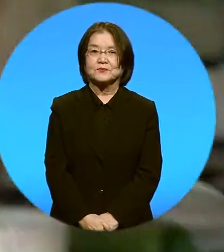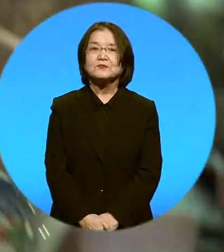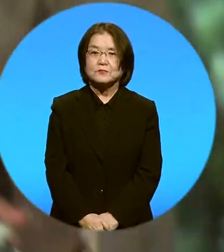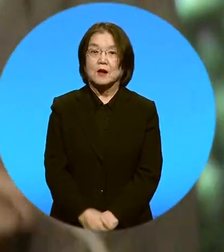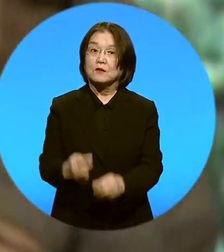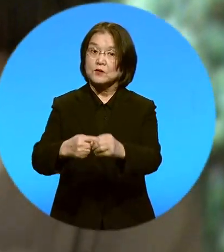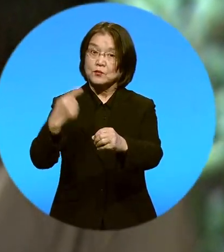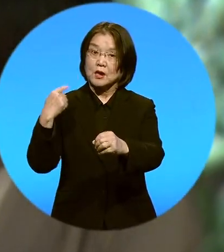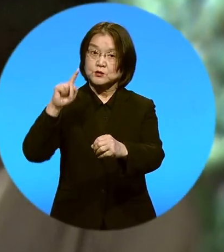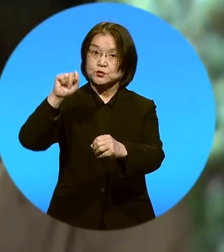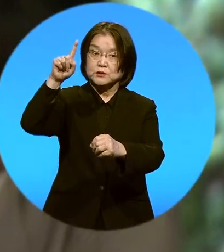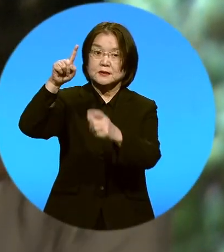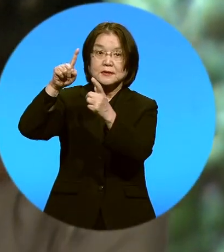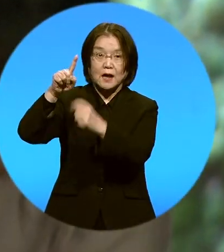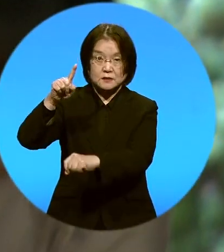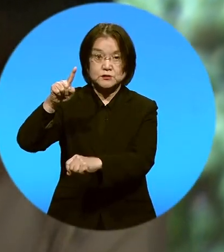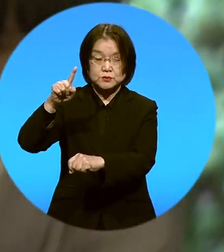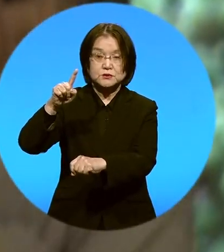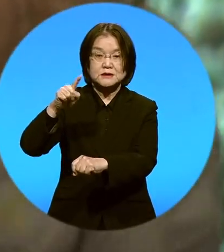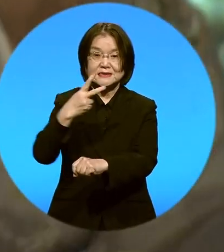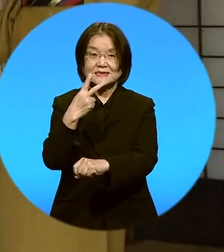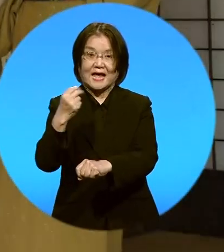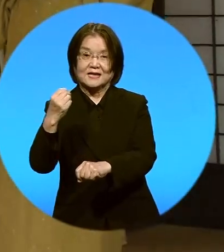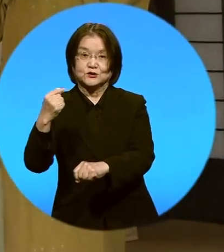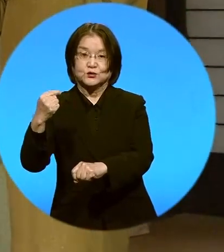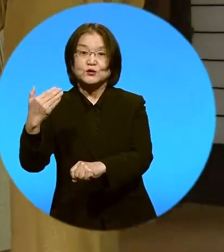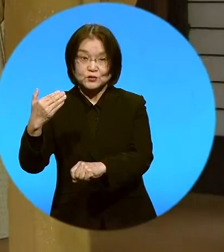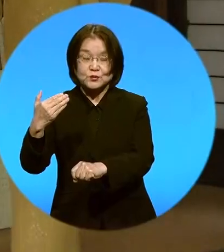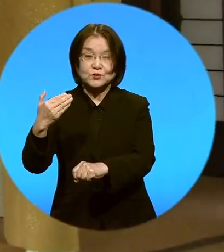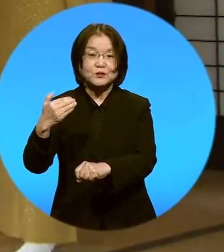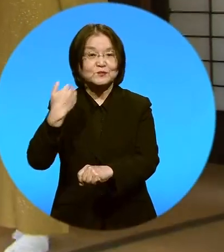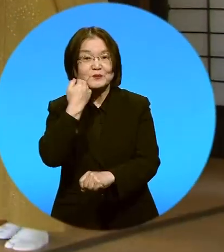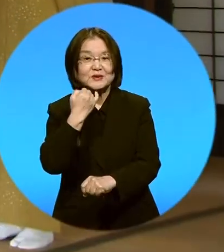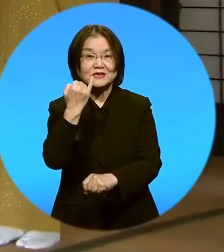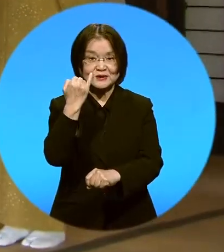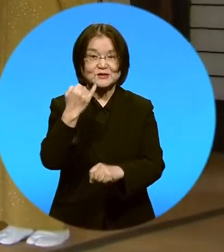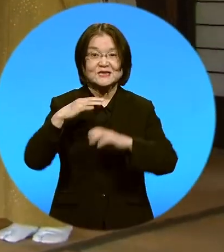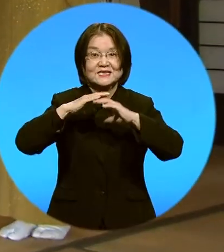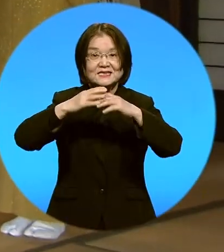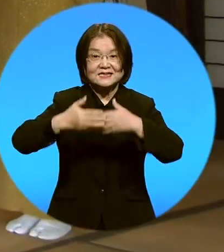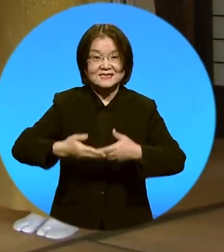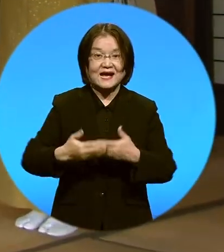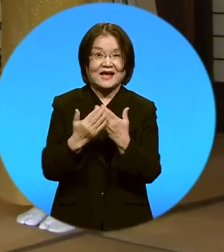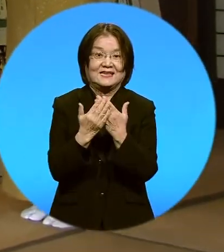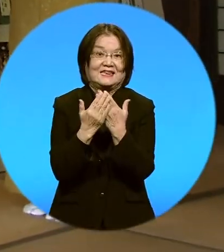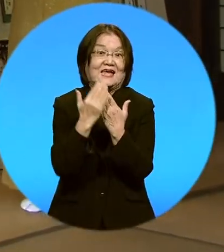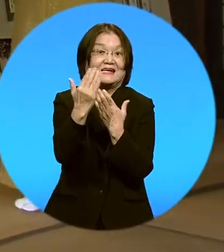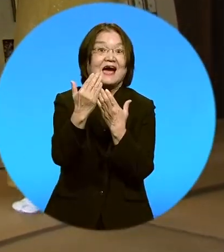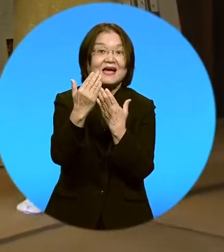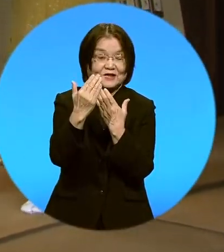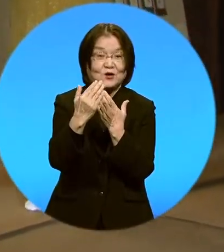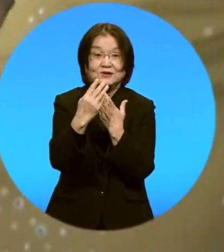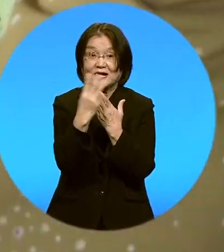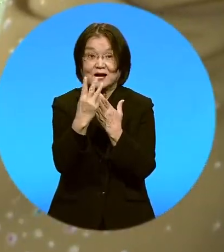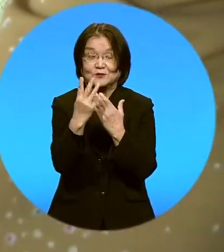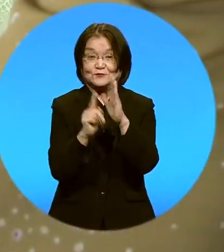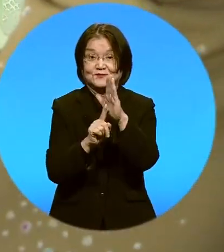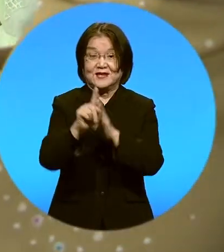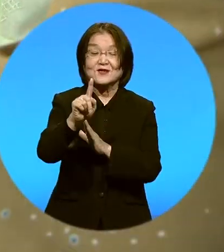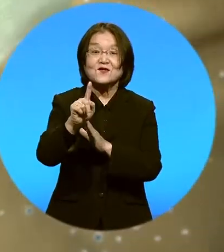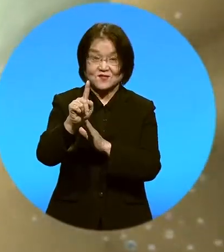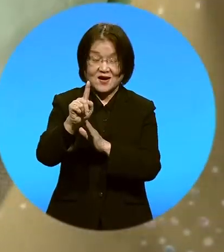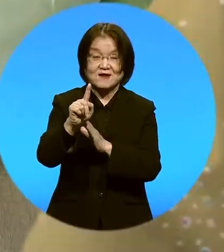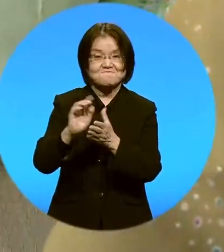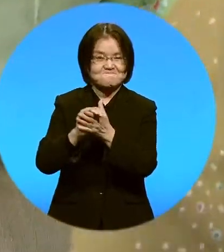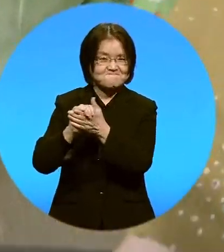去年11月、2019ミスインターナショナル世界大会に出場した3カ国の代表が親善